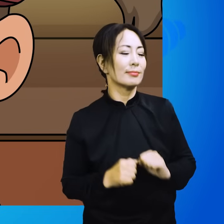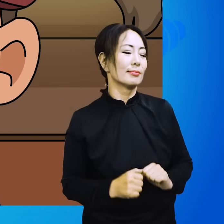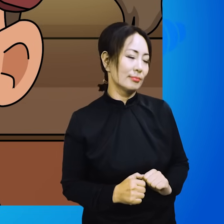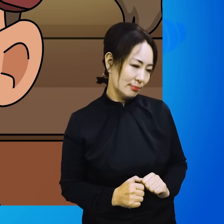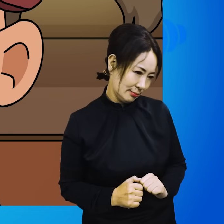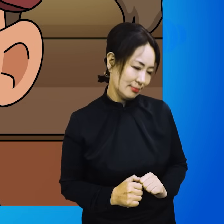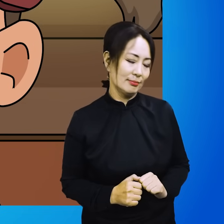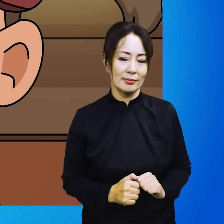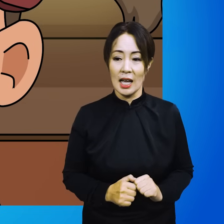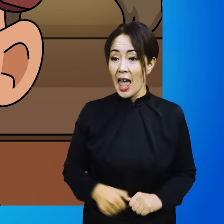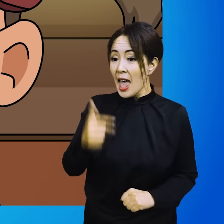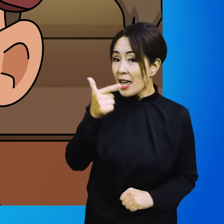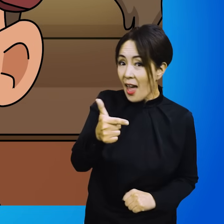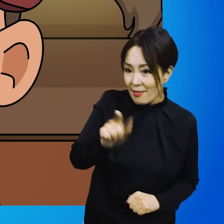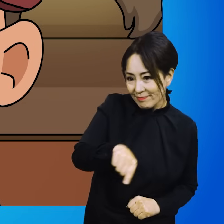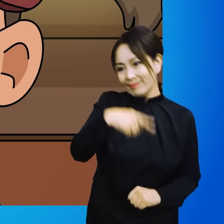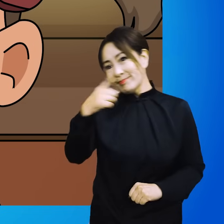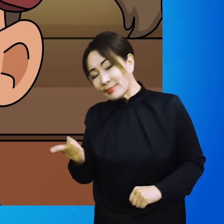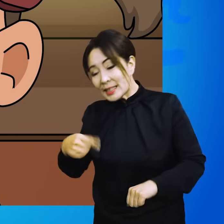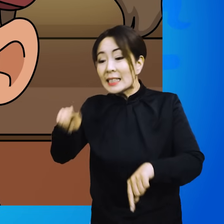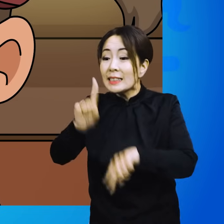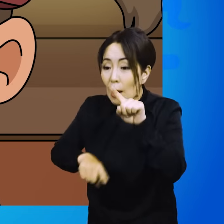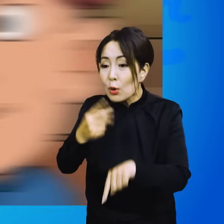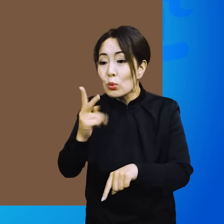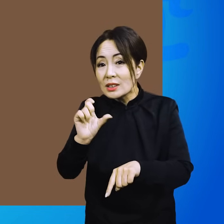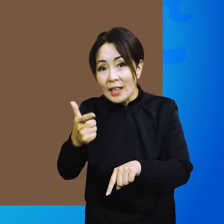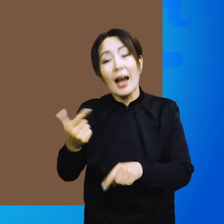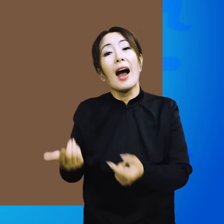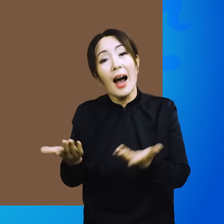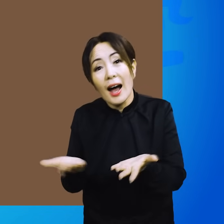За гээ үсгийн дараа ямар үсэг ордог илээ?